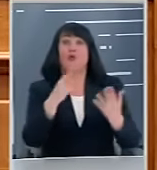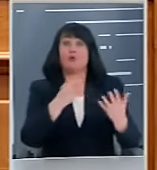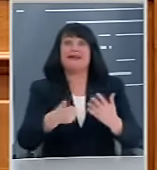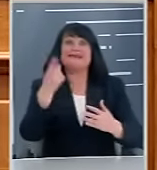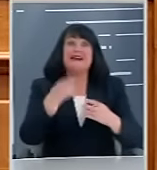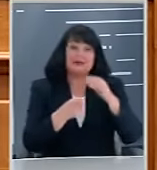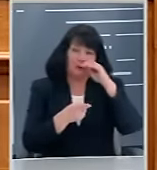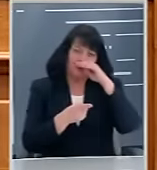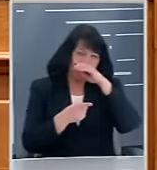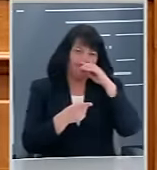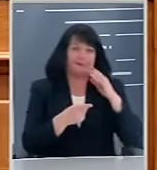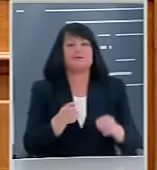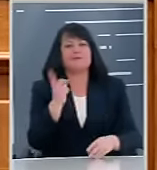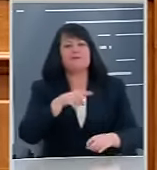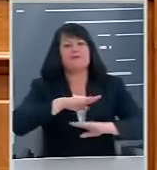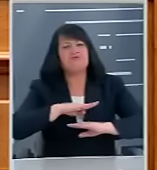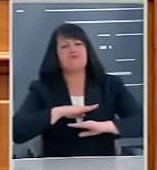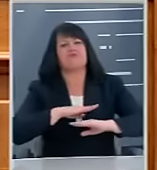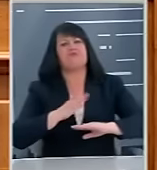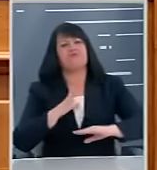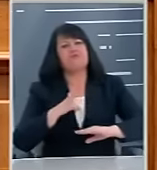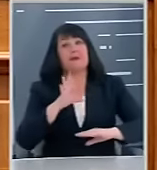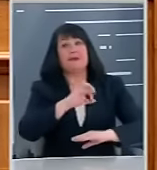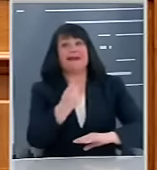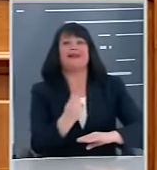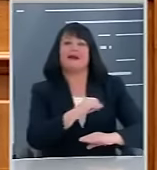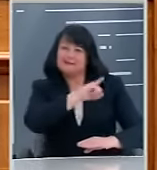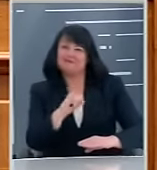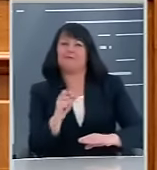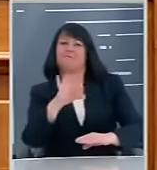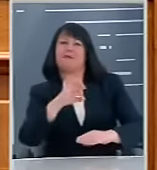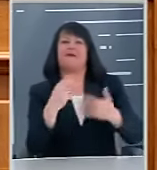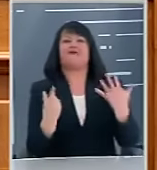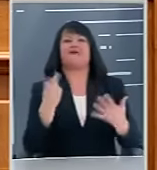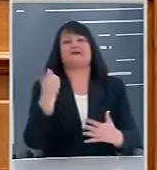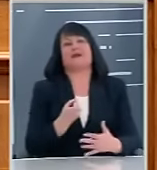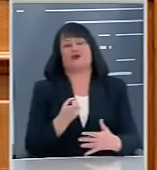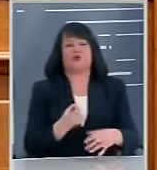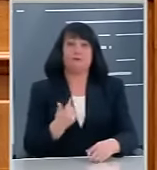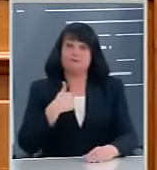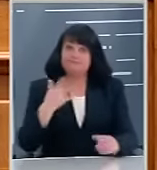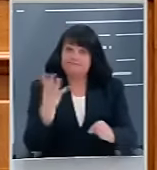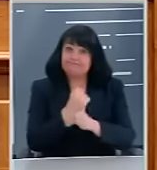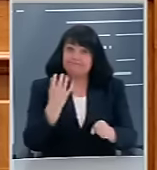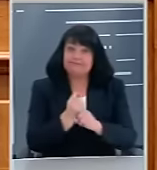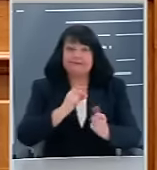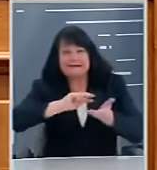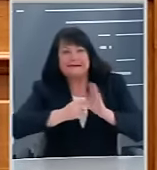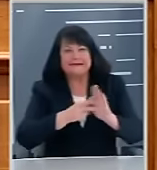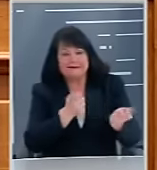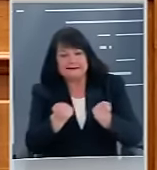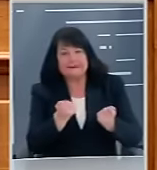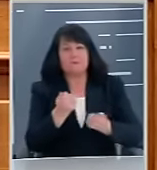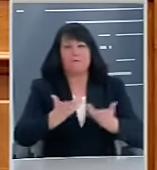70%. Στα μη εμβαδρωμένα αεροχήματα από 51% στο 57%. Καταφέραμε με τον οικονομικό, με